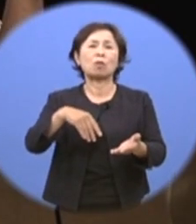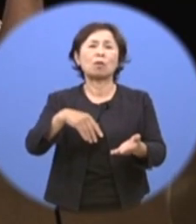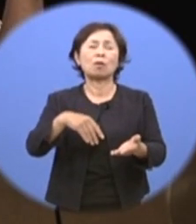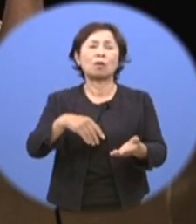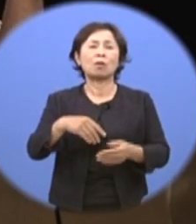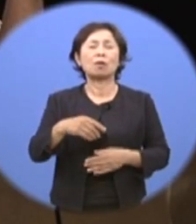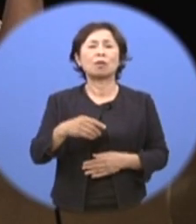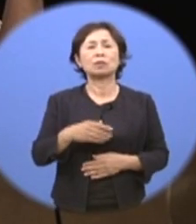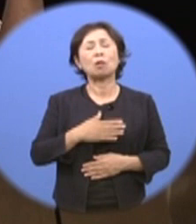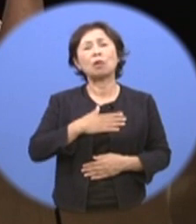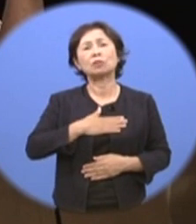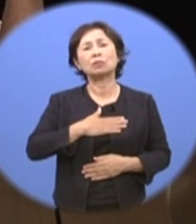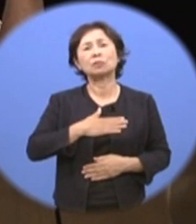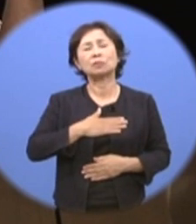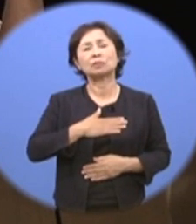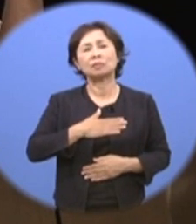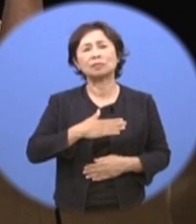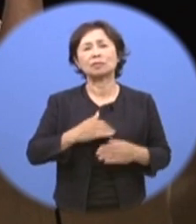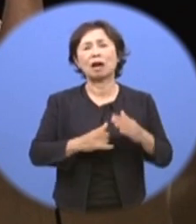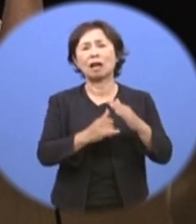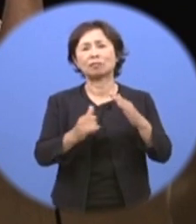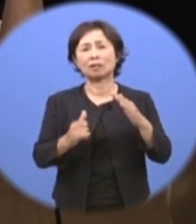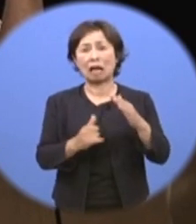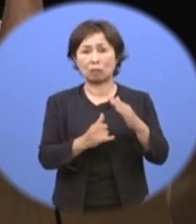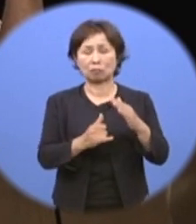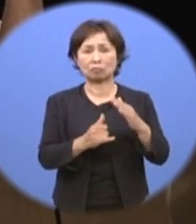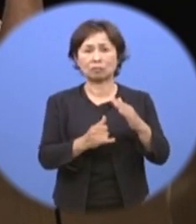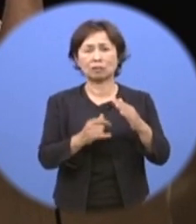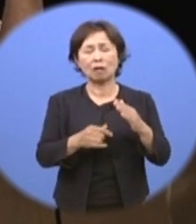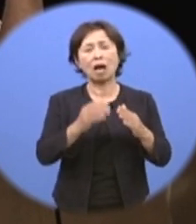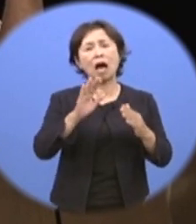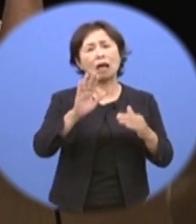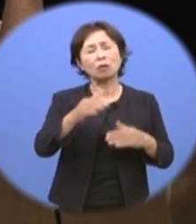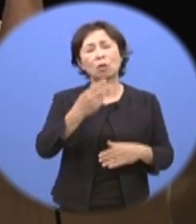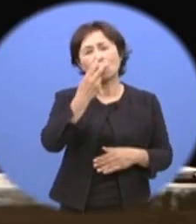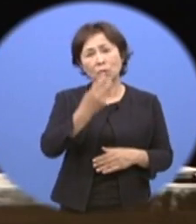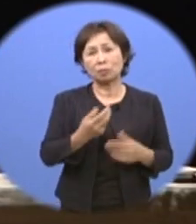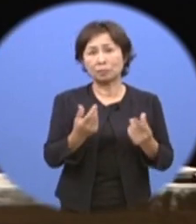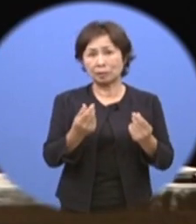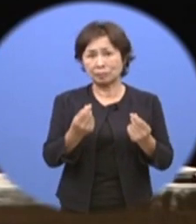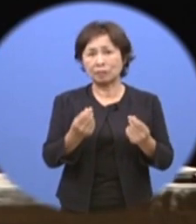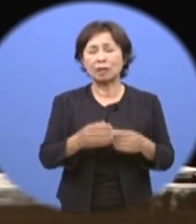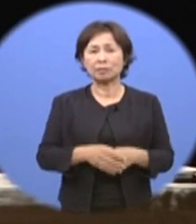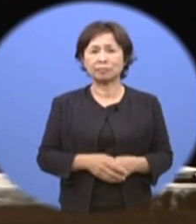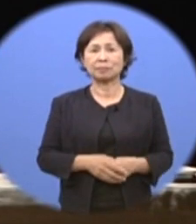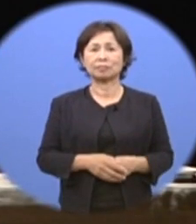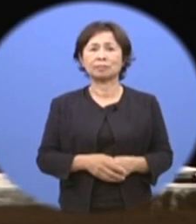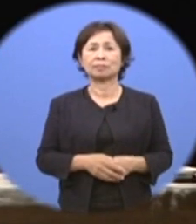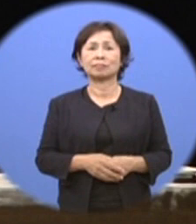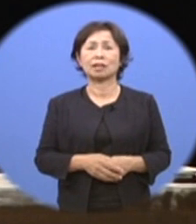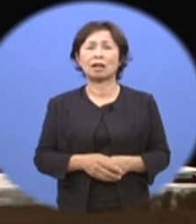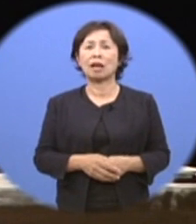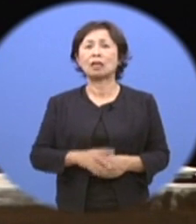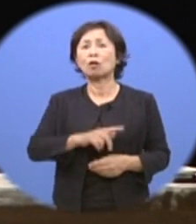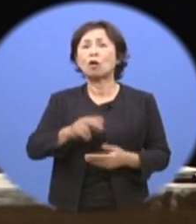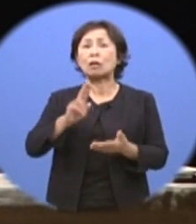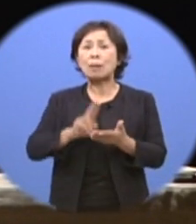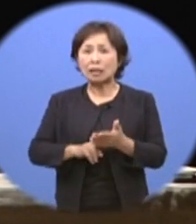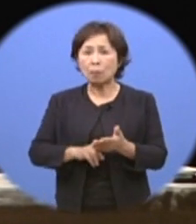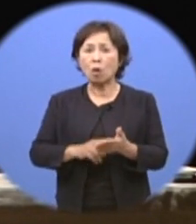えるご家族さんが後にすごく救われると思います。 変更というのはあります